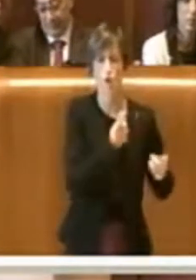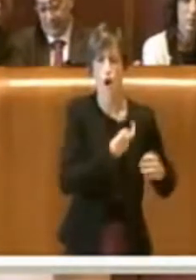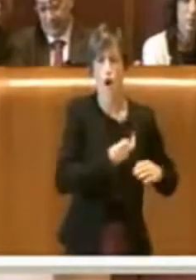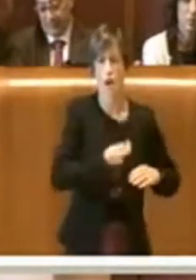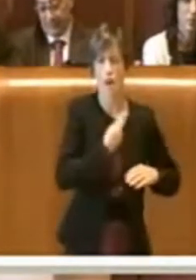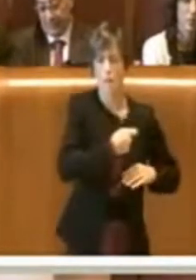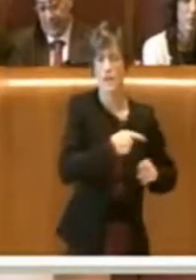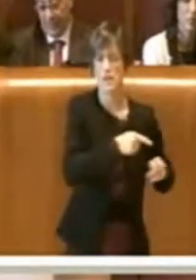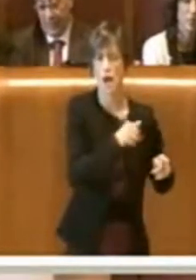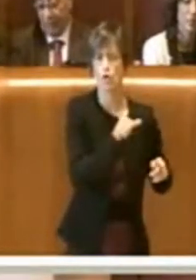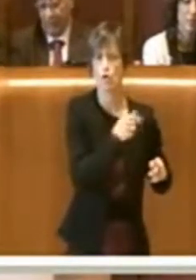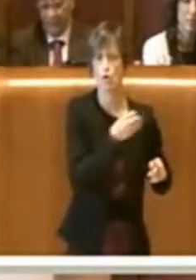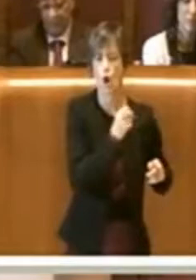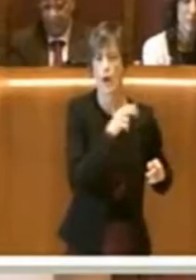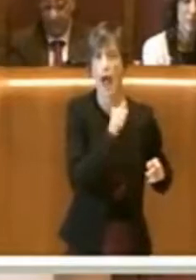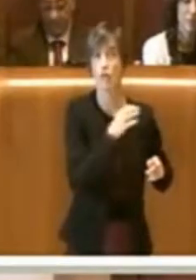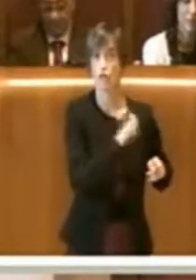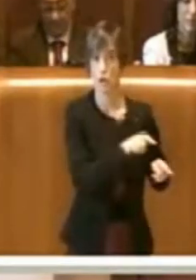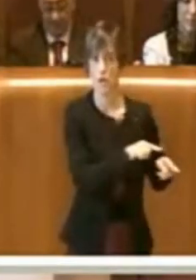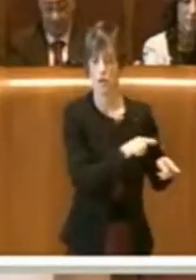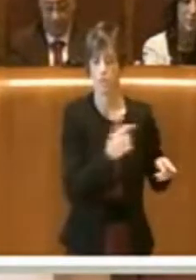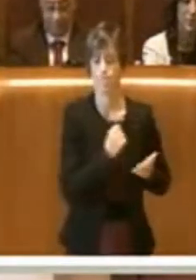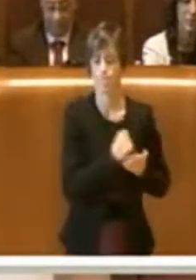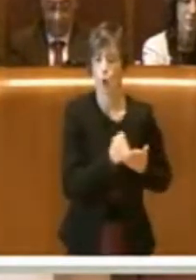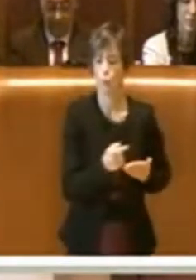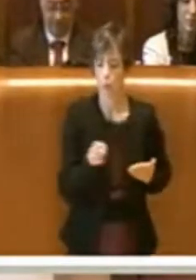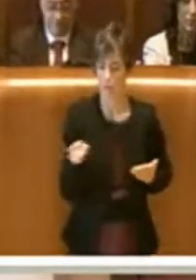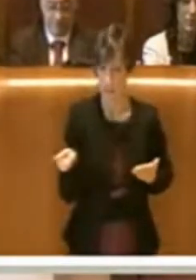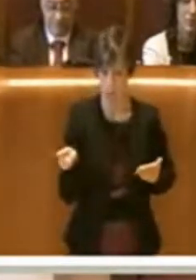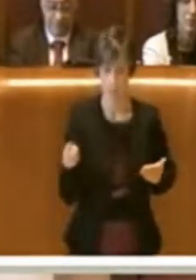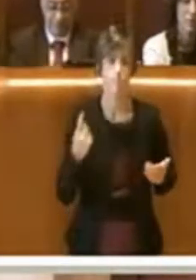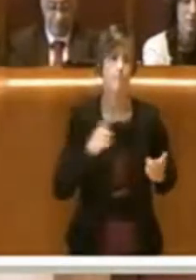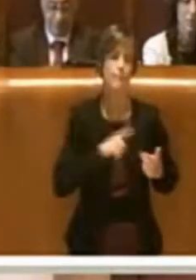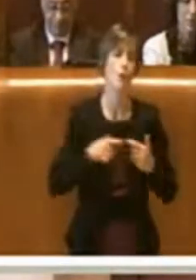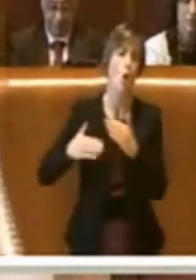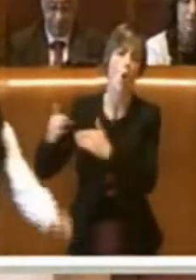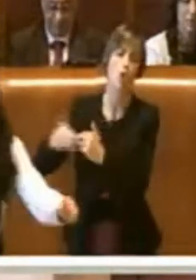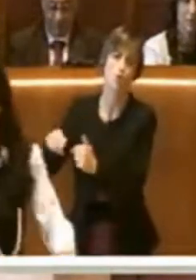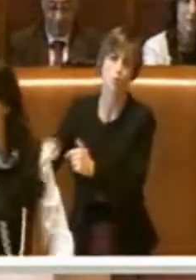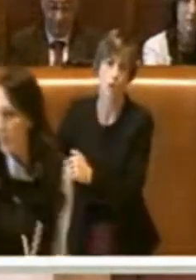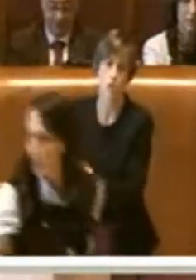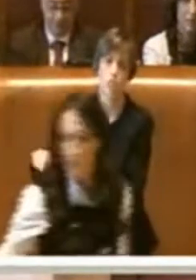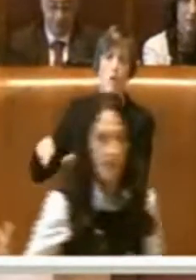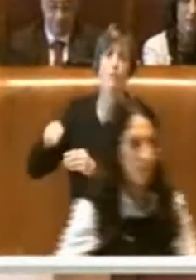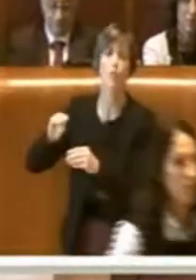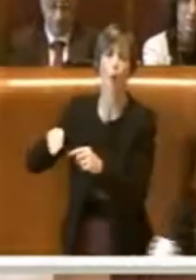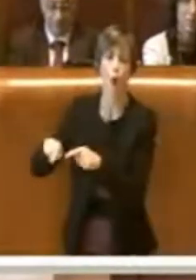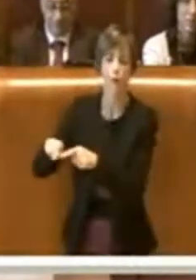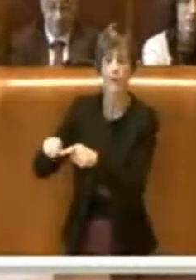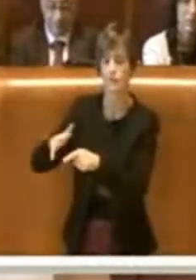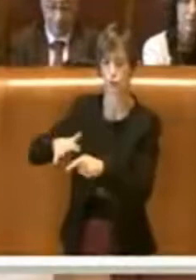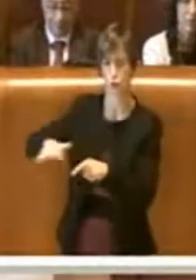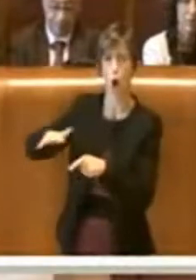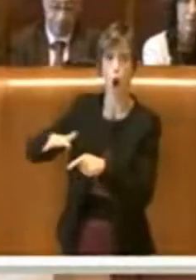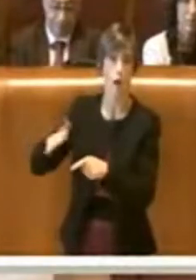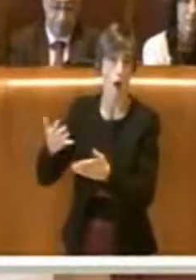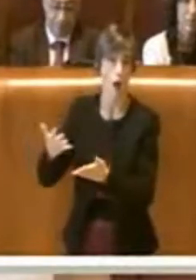autorizzato, costruito già in una zona di alto pregio